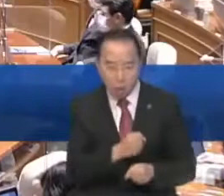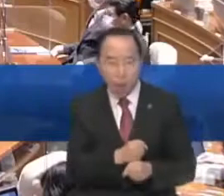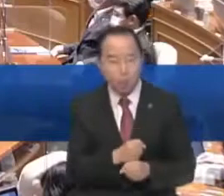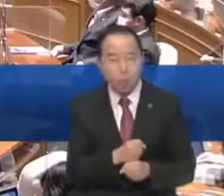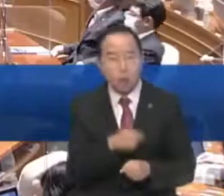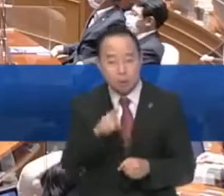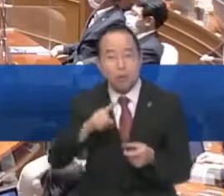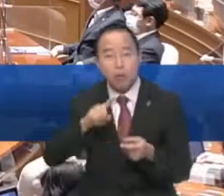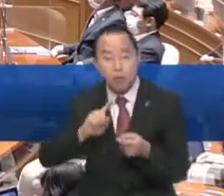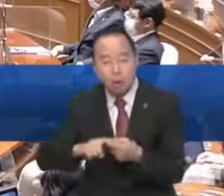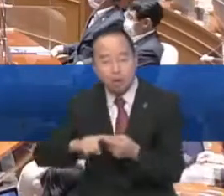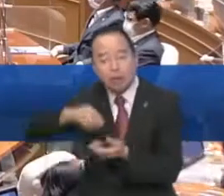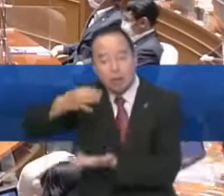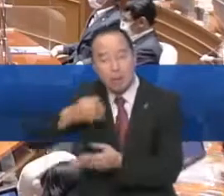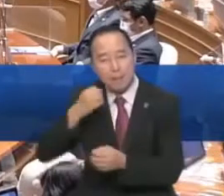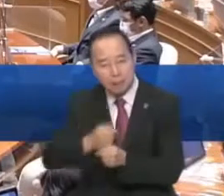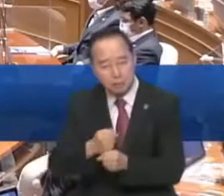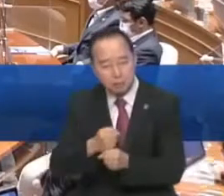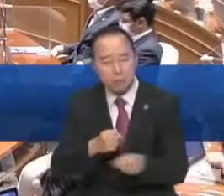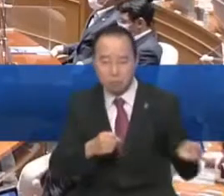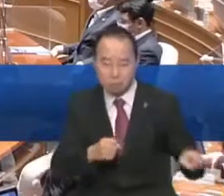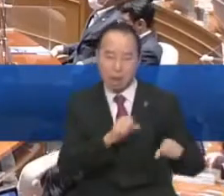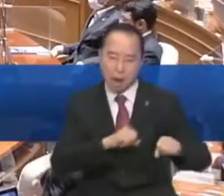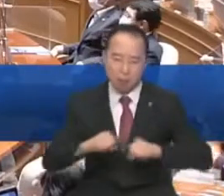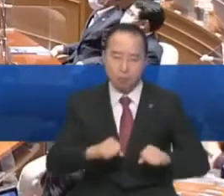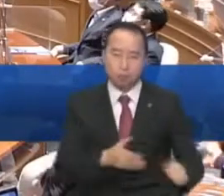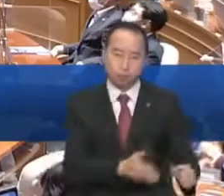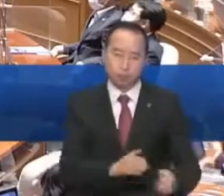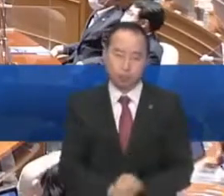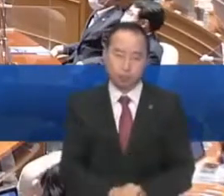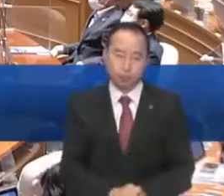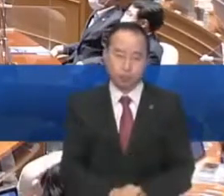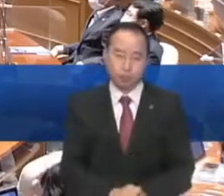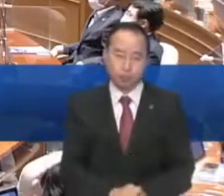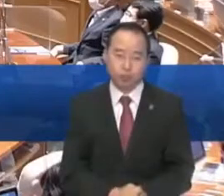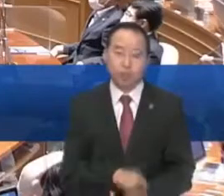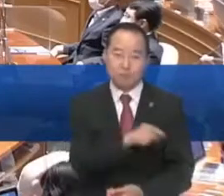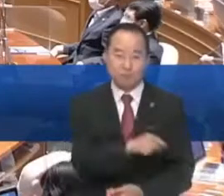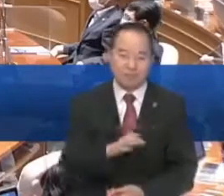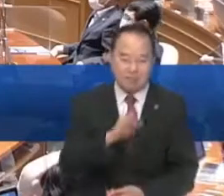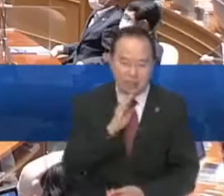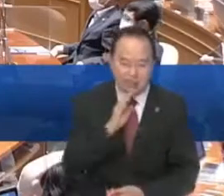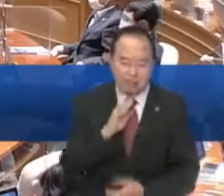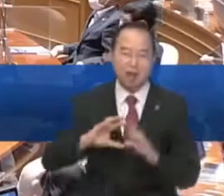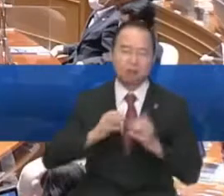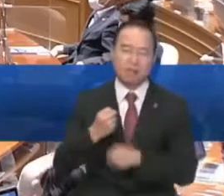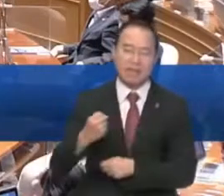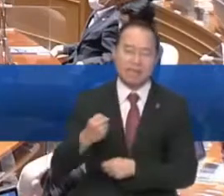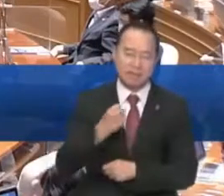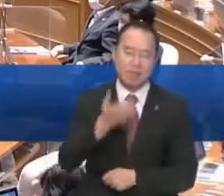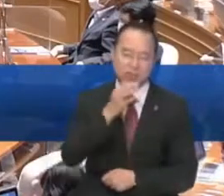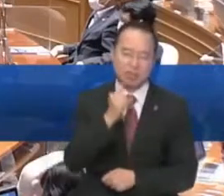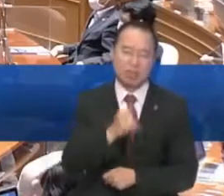재난재정 편성에 앞장서 주기 바랍니다. 그것이 진정 국민에게 힘이 되는 길일